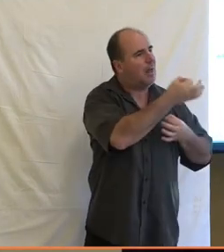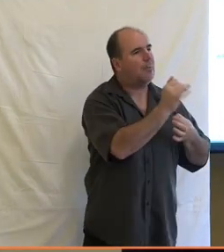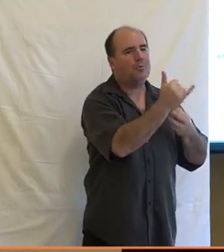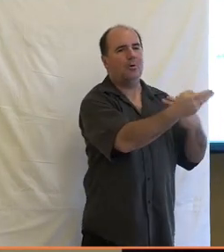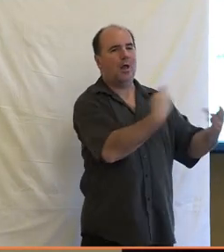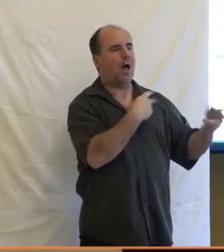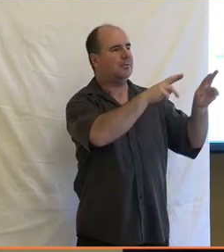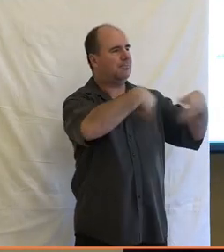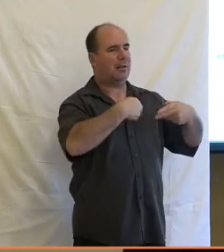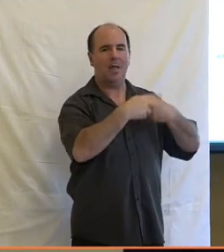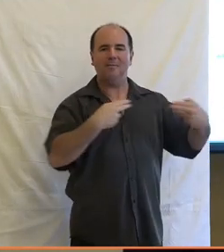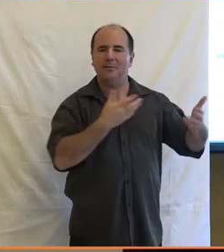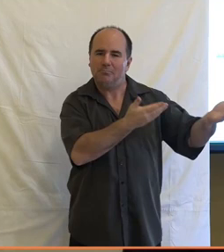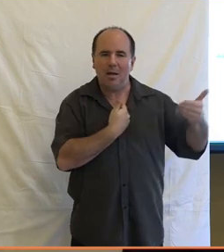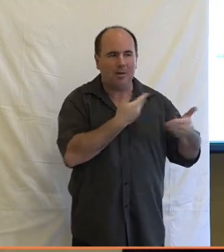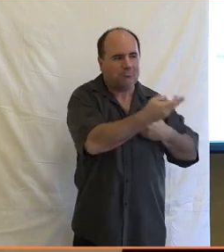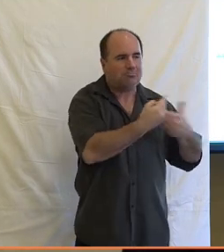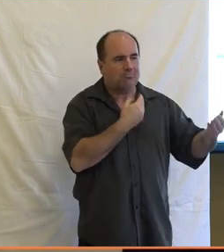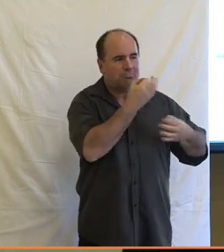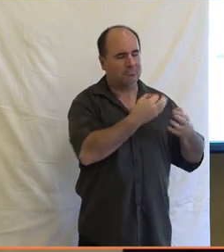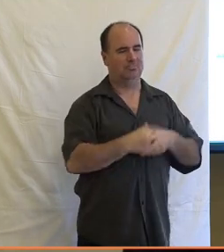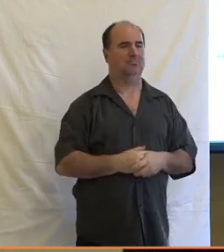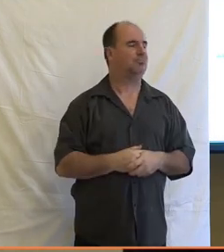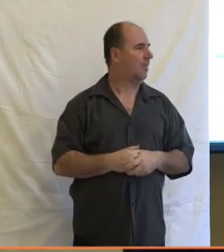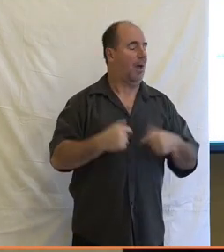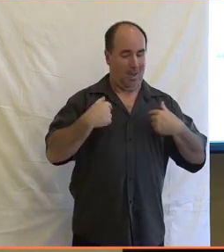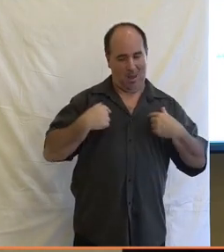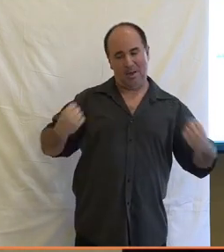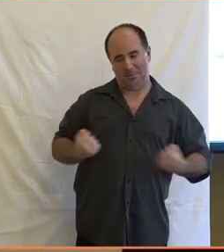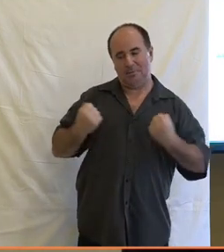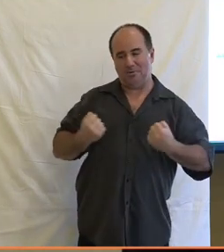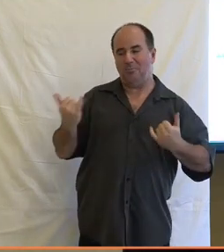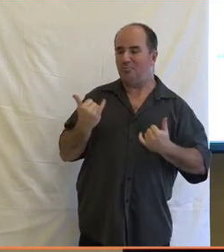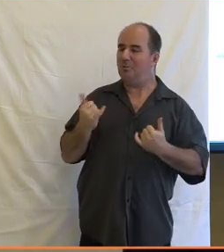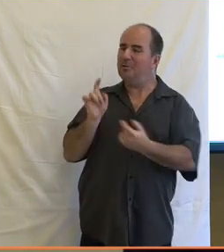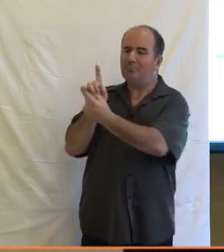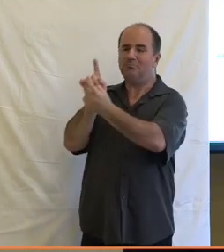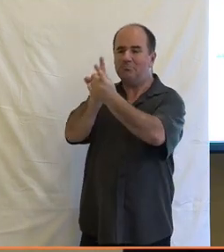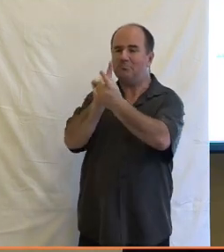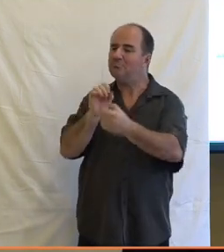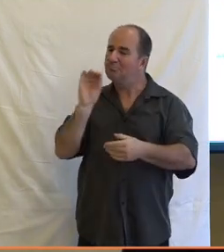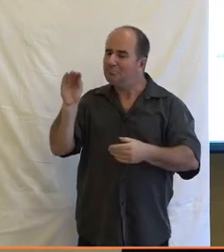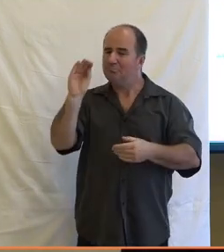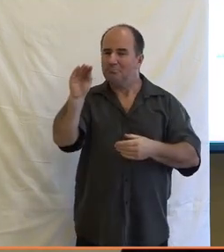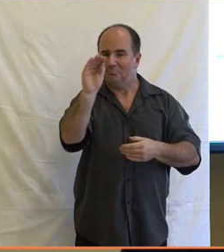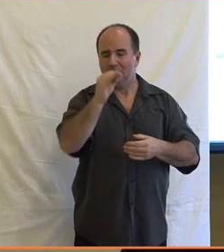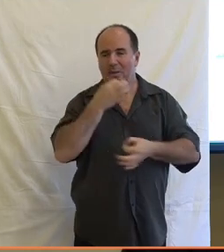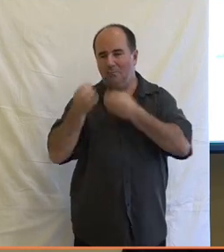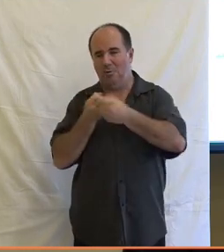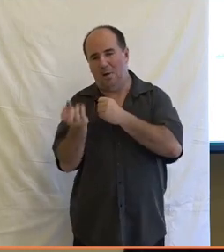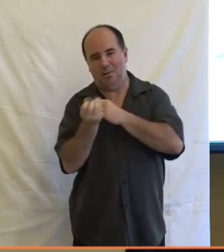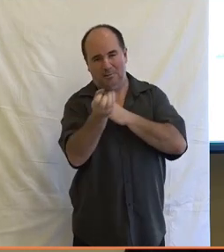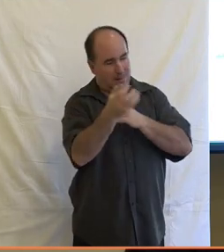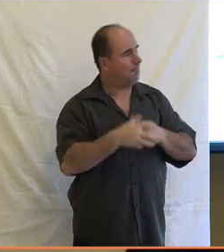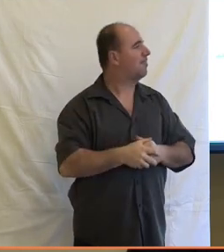se obecně snažíme vždycky o těch věcech referovat opravdu jako ze všech možných úhlů pohledu. Občas nám to